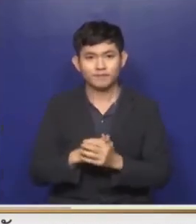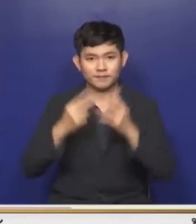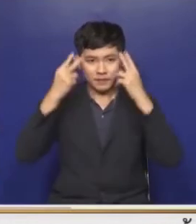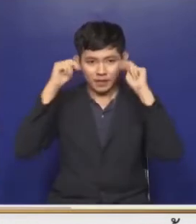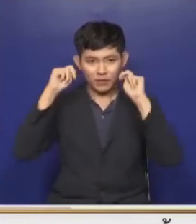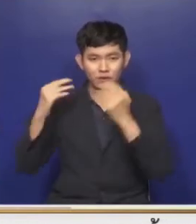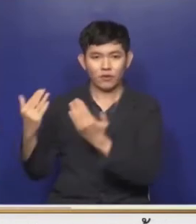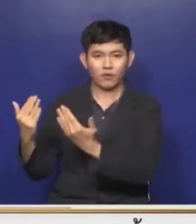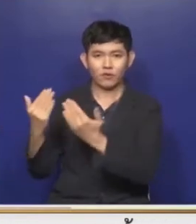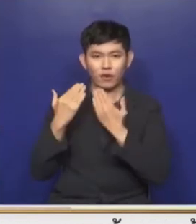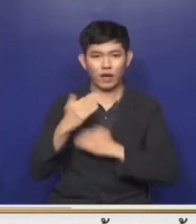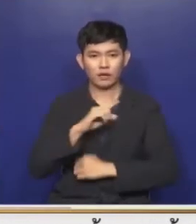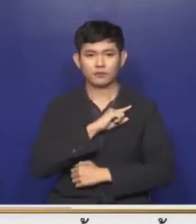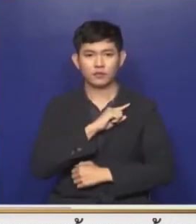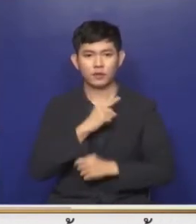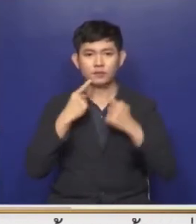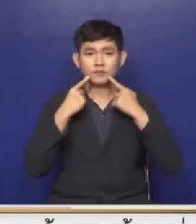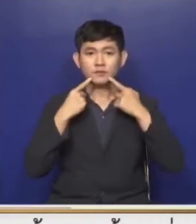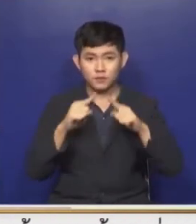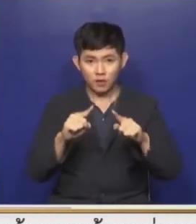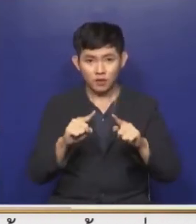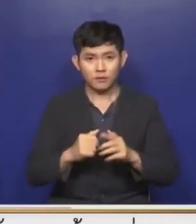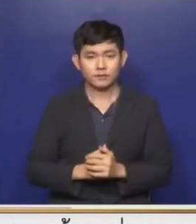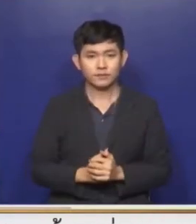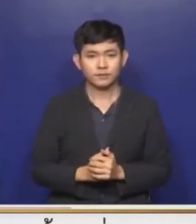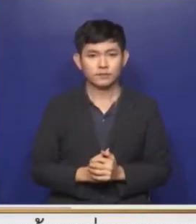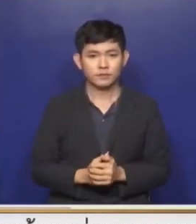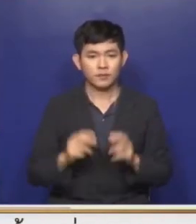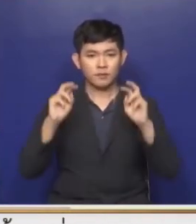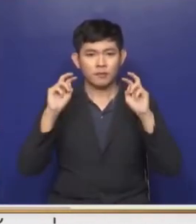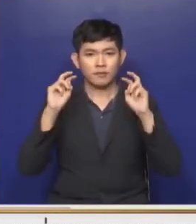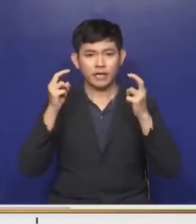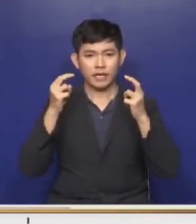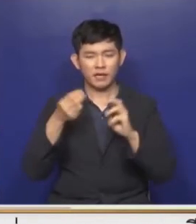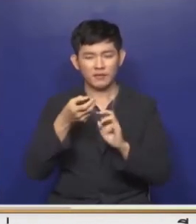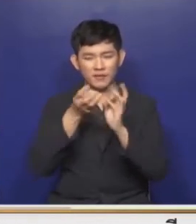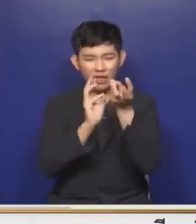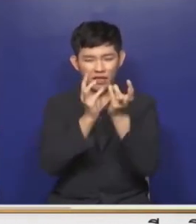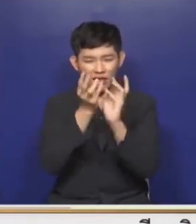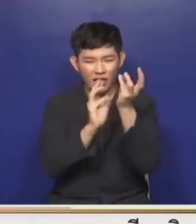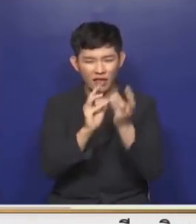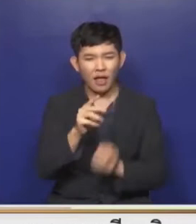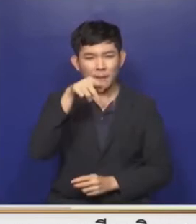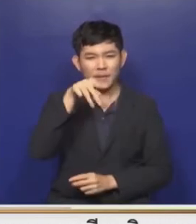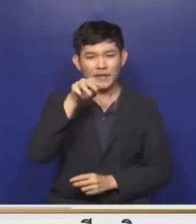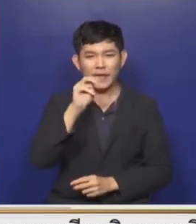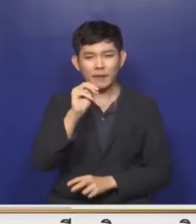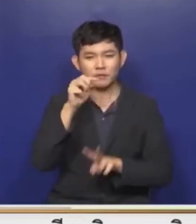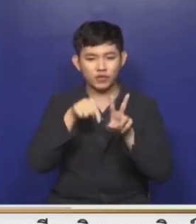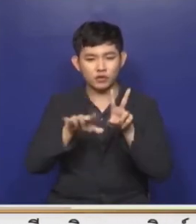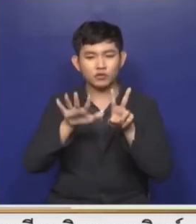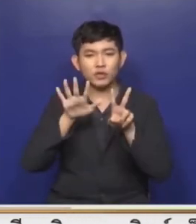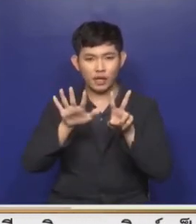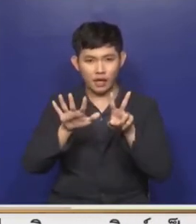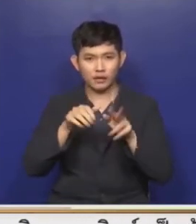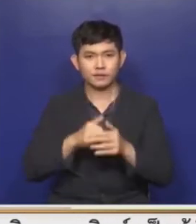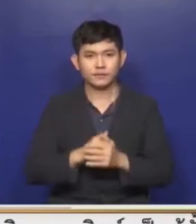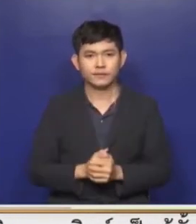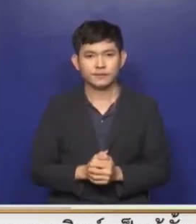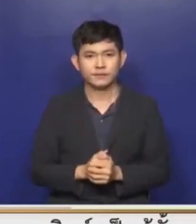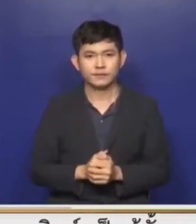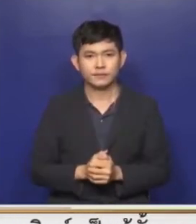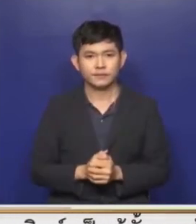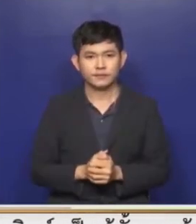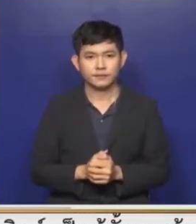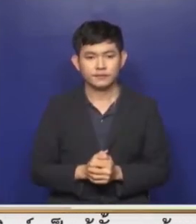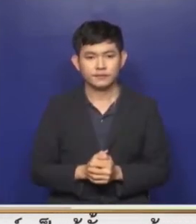่นายก Bugünทุให้ตอบกตูถามประเด็นเรื่อง Pm 2.5 ของธ่านสมาัตสคุ bastard programmeโดงาครบู